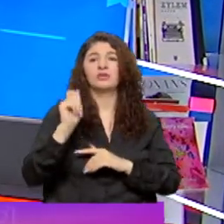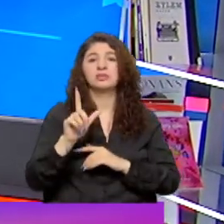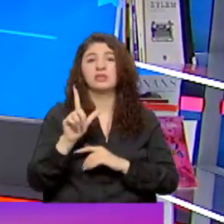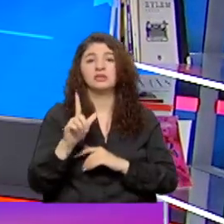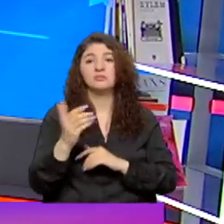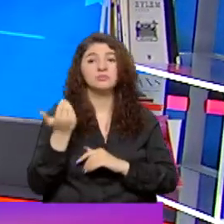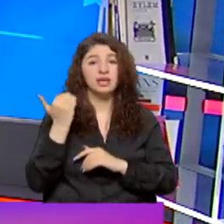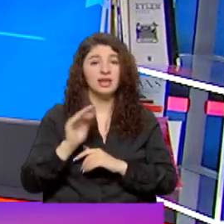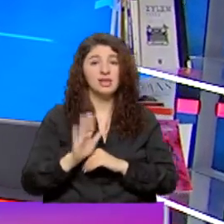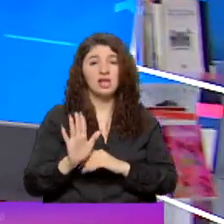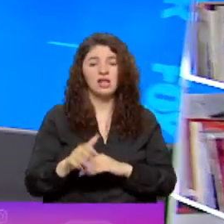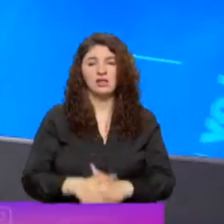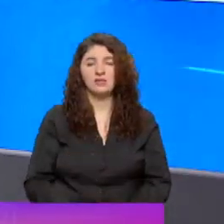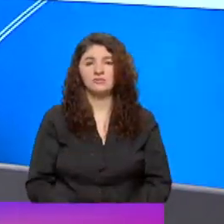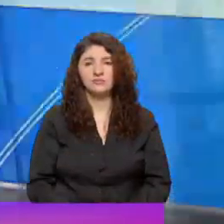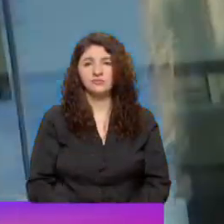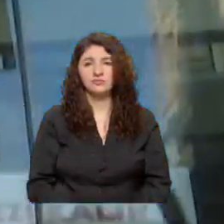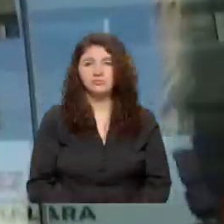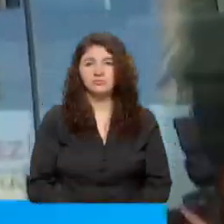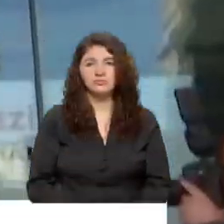taşımalı geriye değil